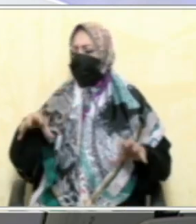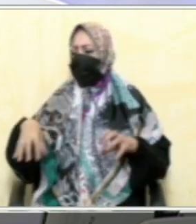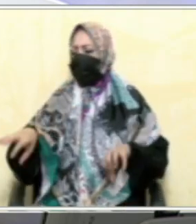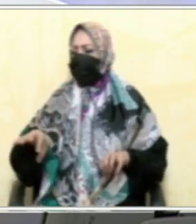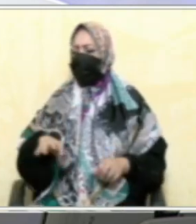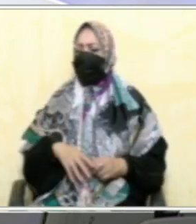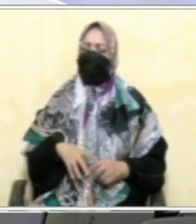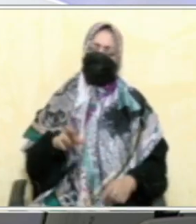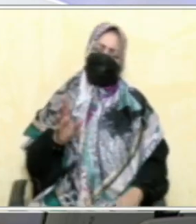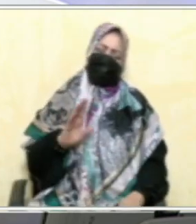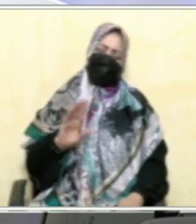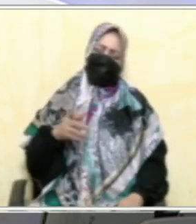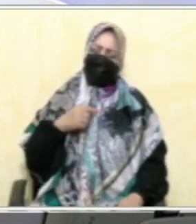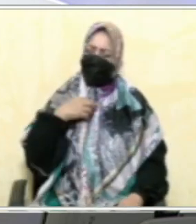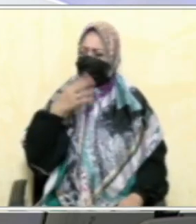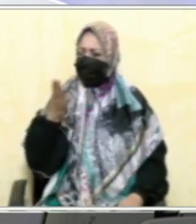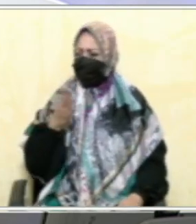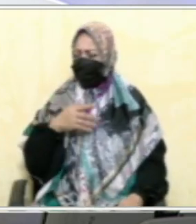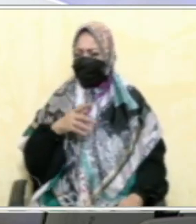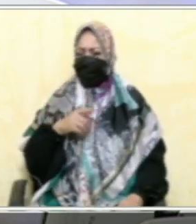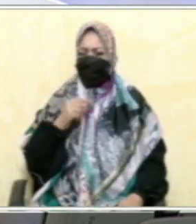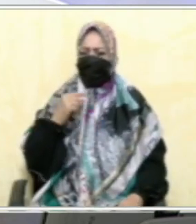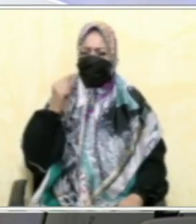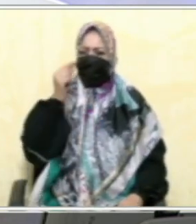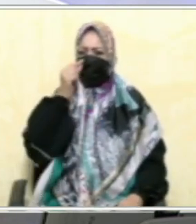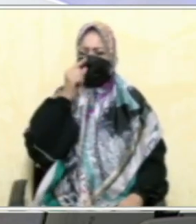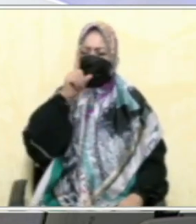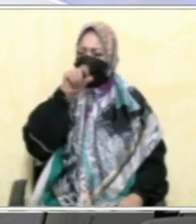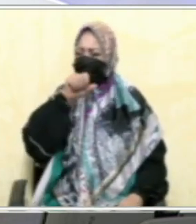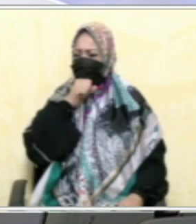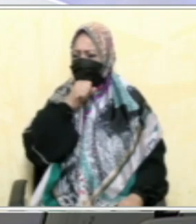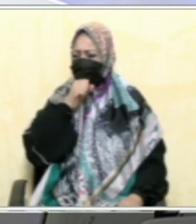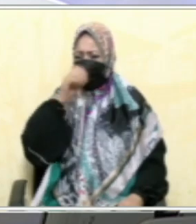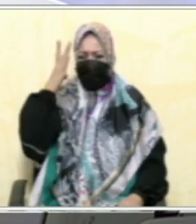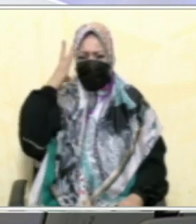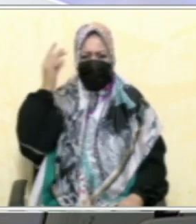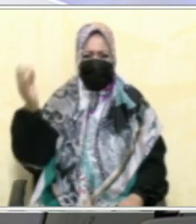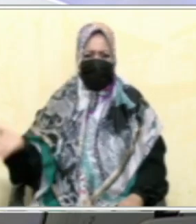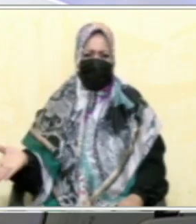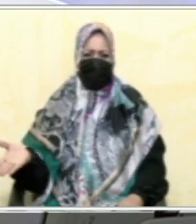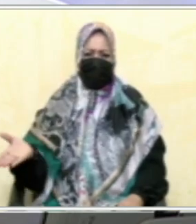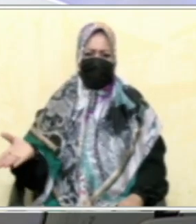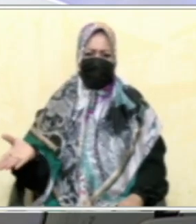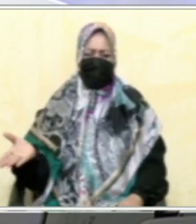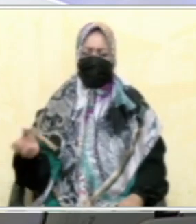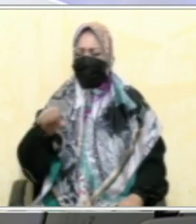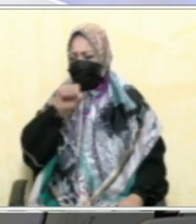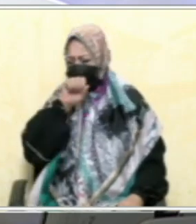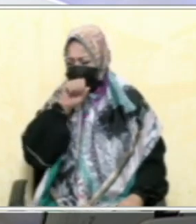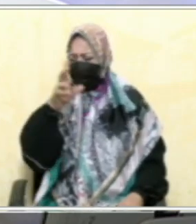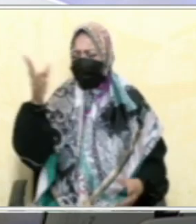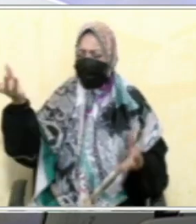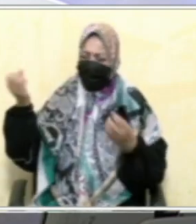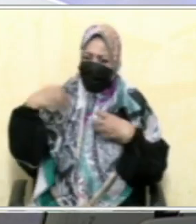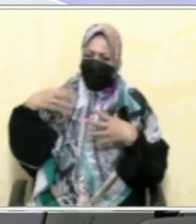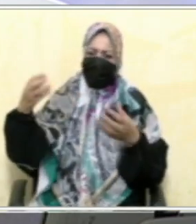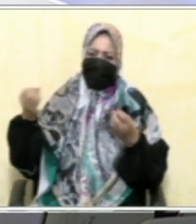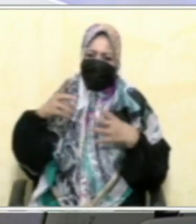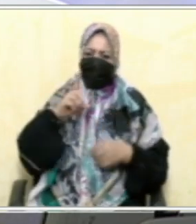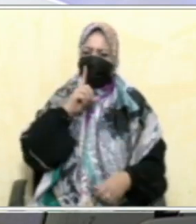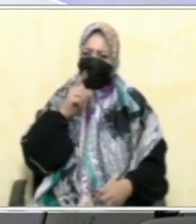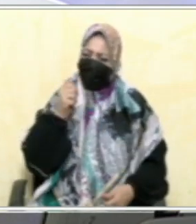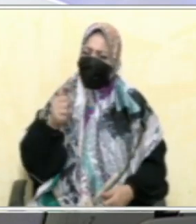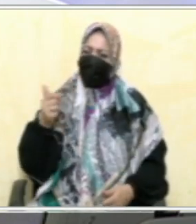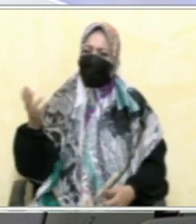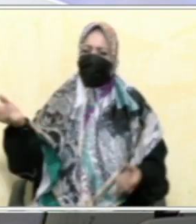بركتنا والعزائز ونستفيد ومن خبرتها الاجتماعية وكذا، لكن ما نأخذ منها حكم شرعي؟ ما نأخذ حكم شرعي من